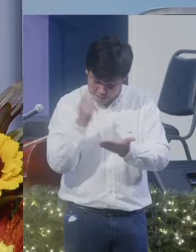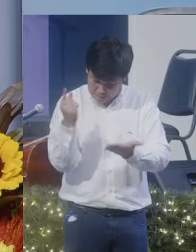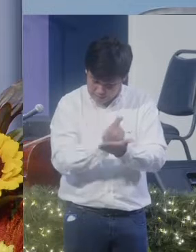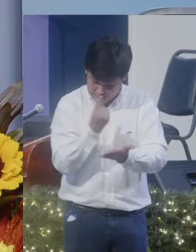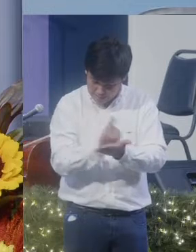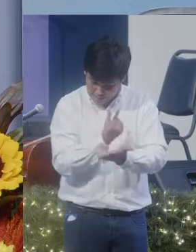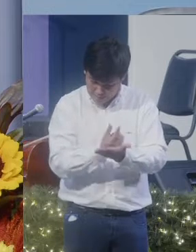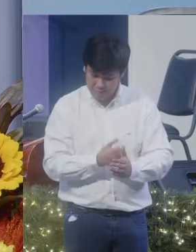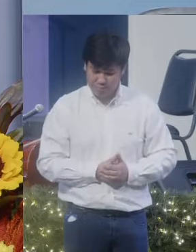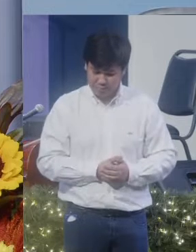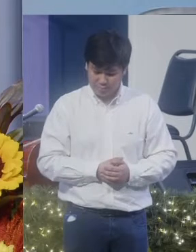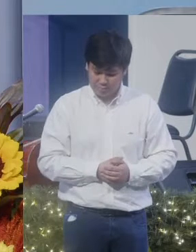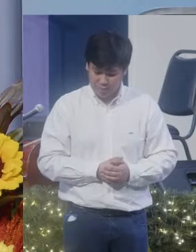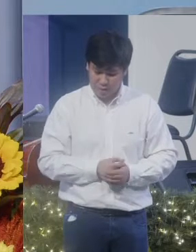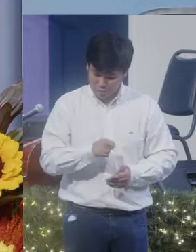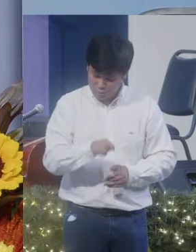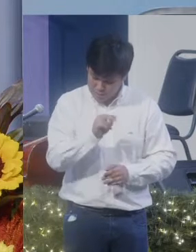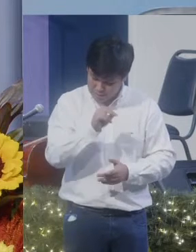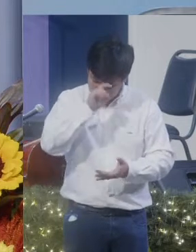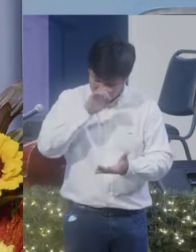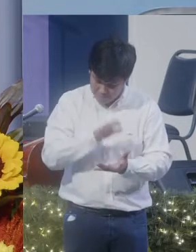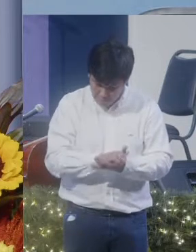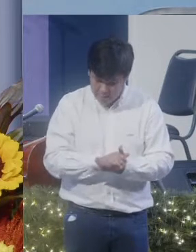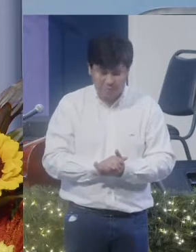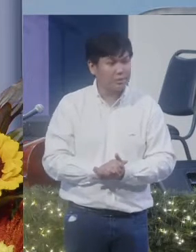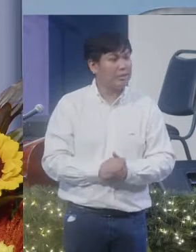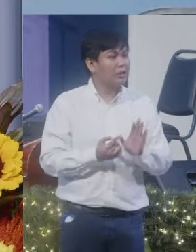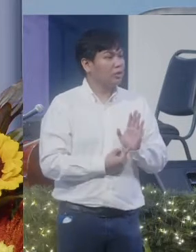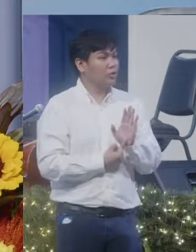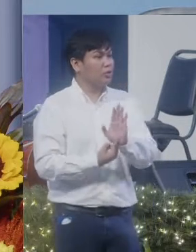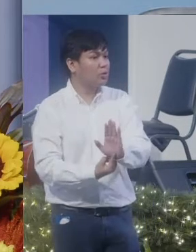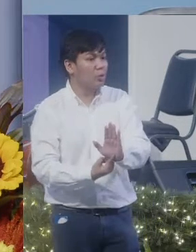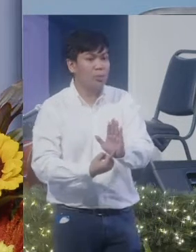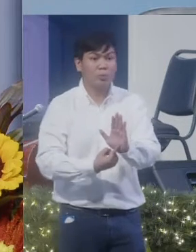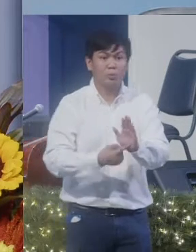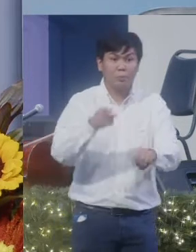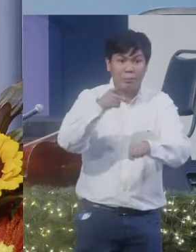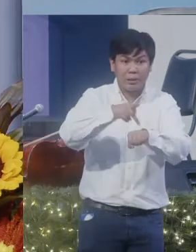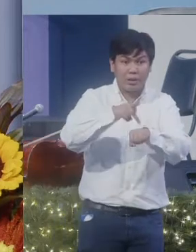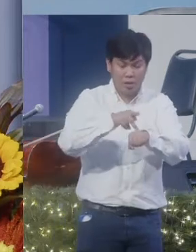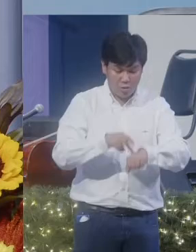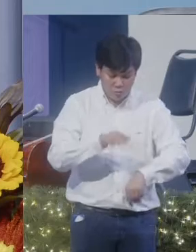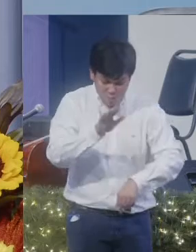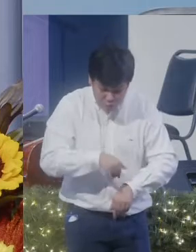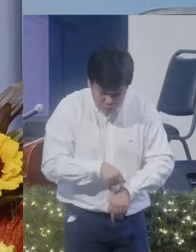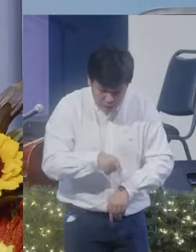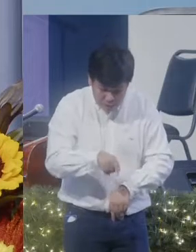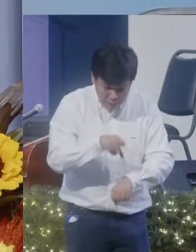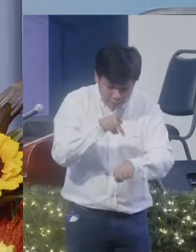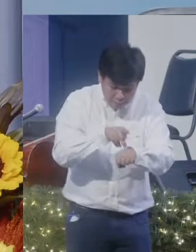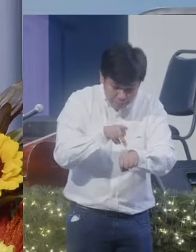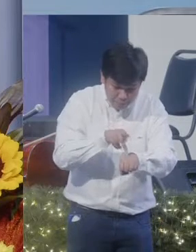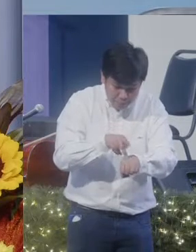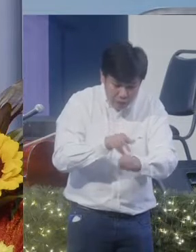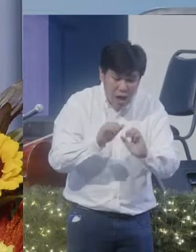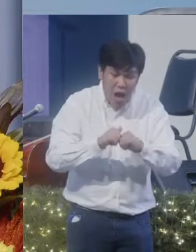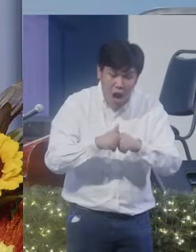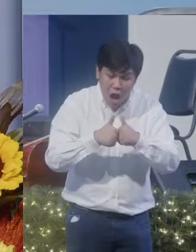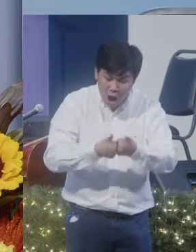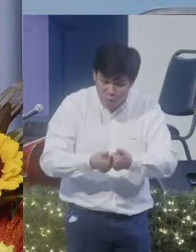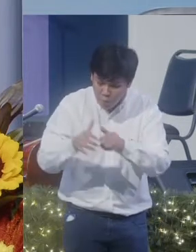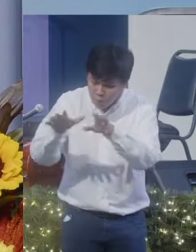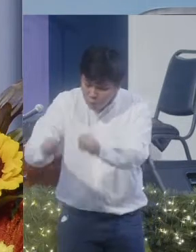Panginoon. At ipinakita niya kay Simon kung paano nililikom yung